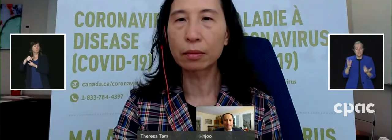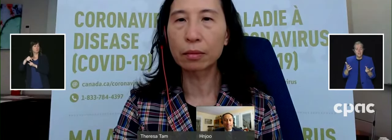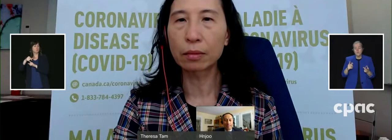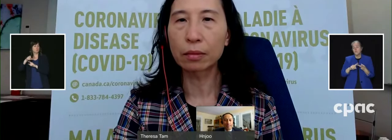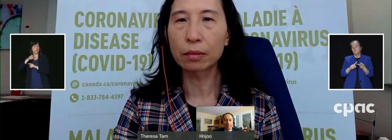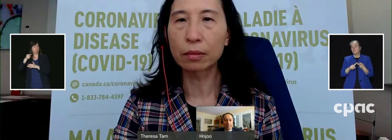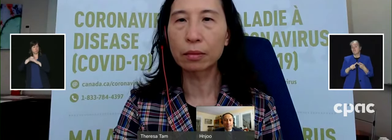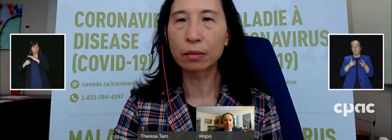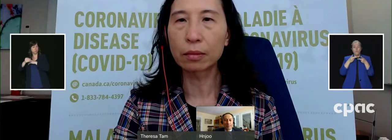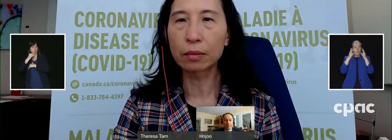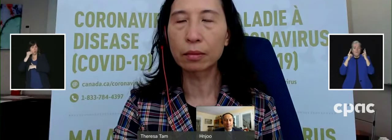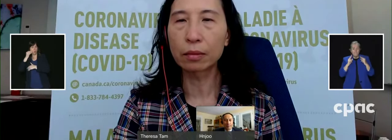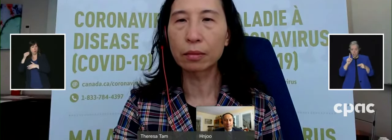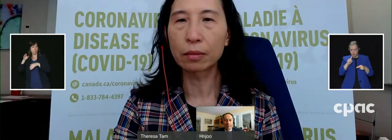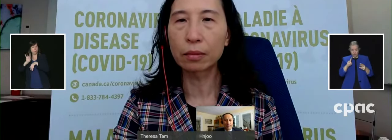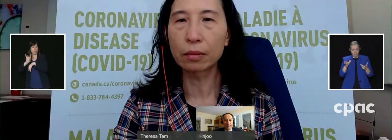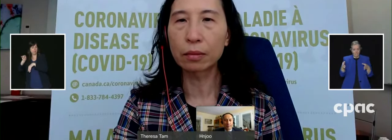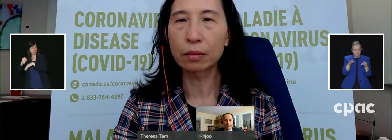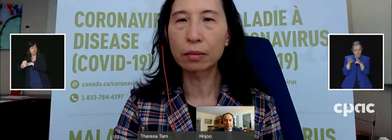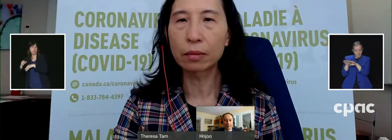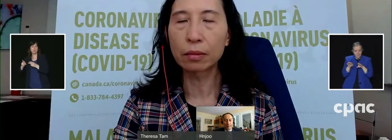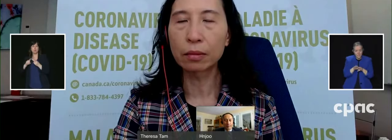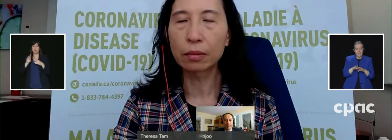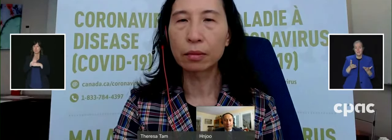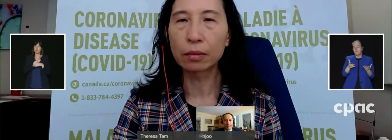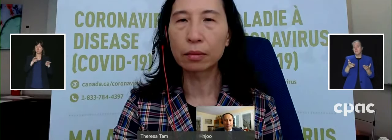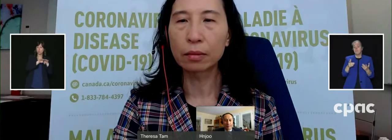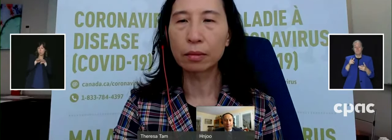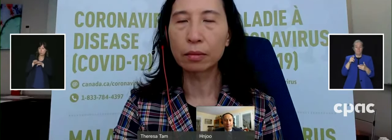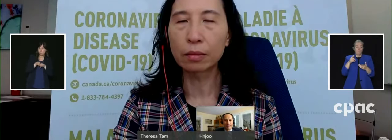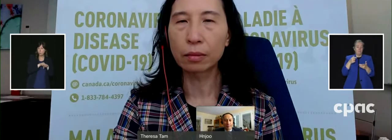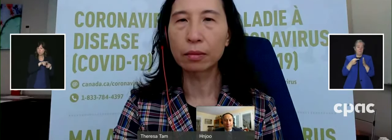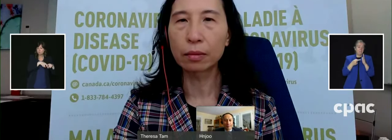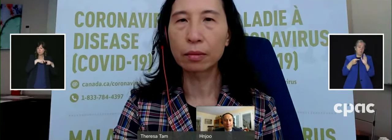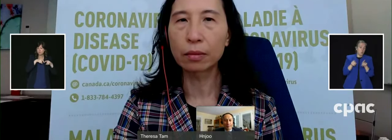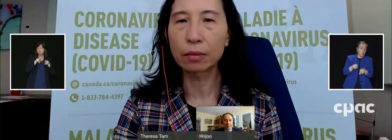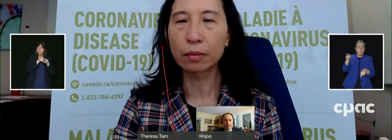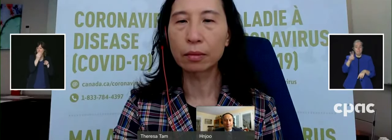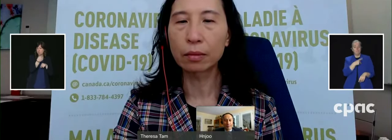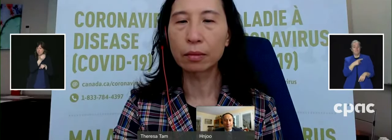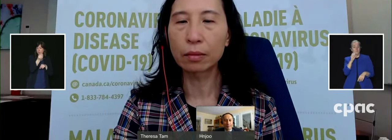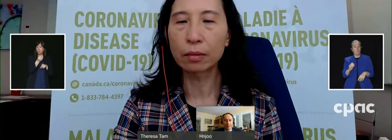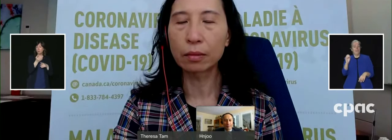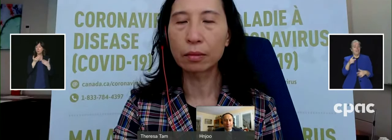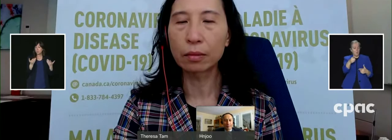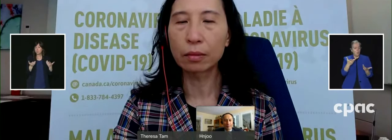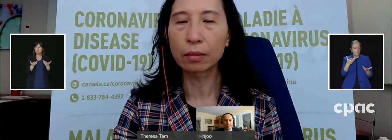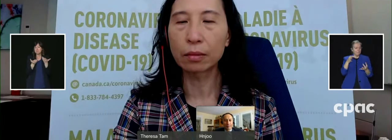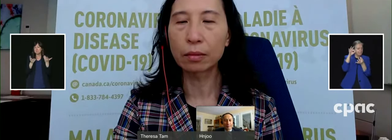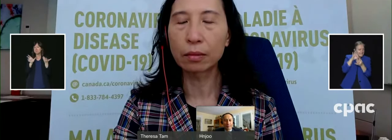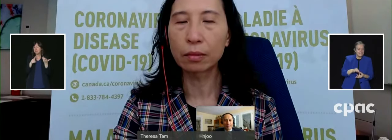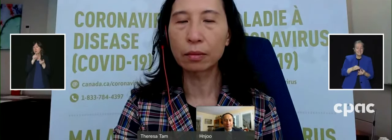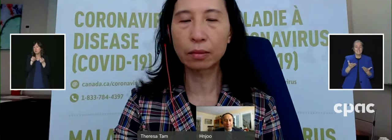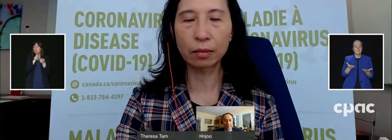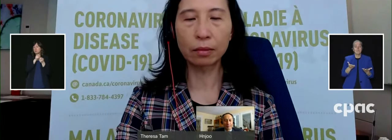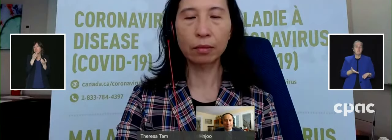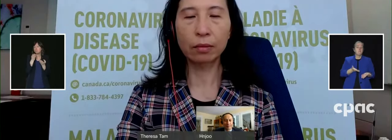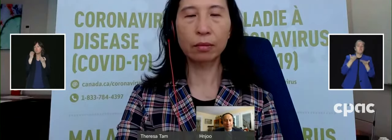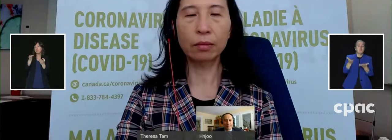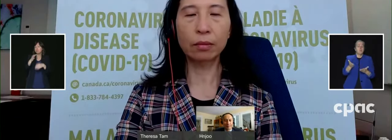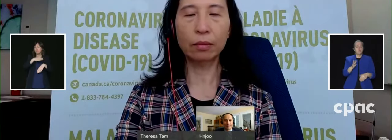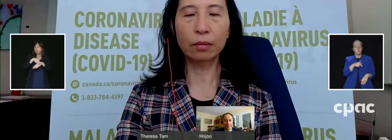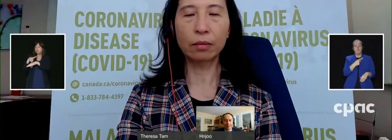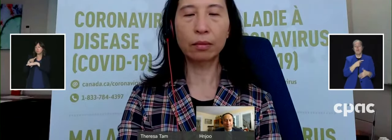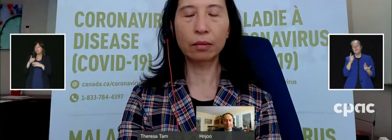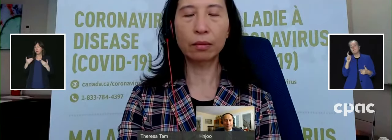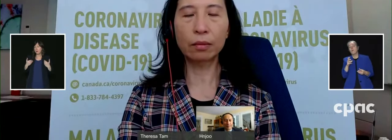commerces comme les coiffeurs ou autre chose comme en Ontario? Avez-vous des suggestions plus précises de ce qui doit être fait au-delà de